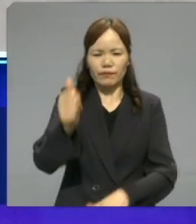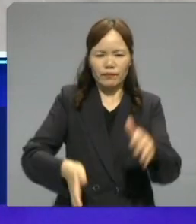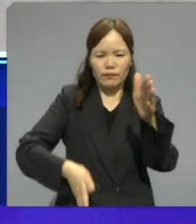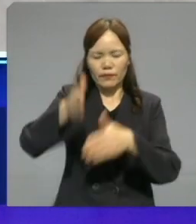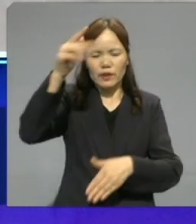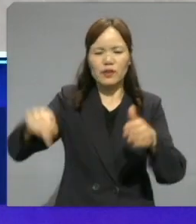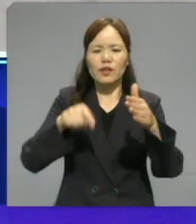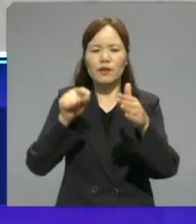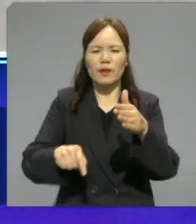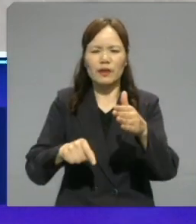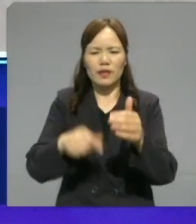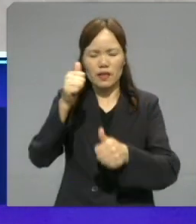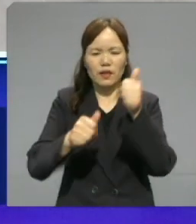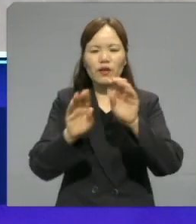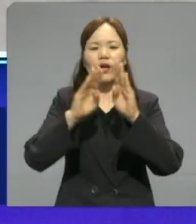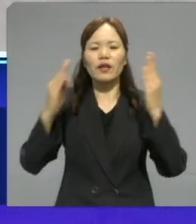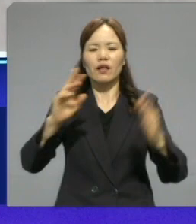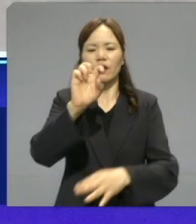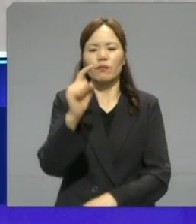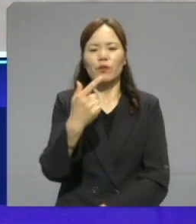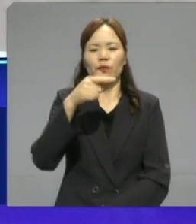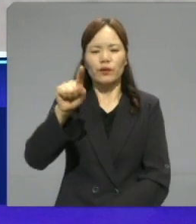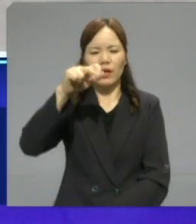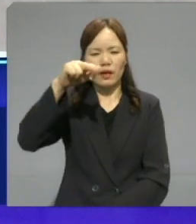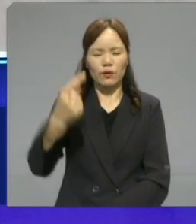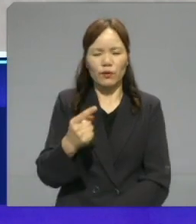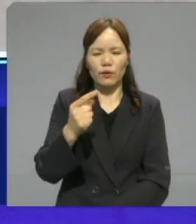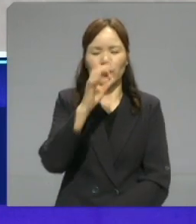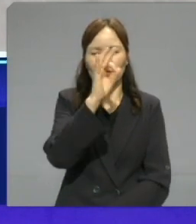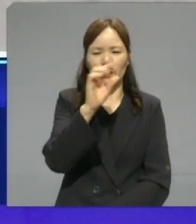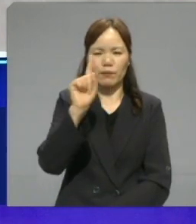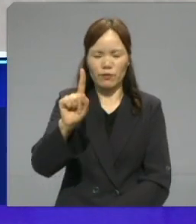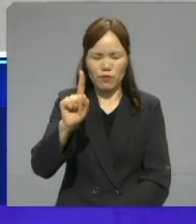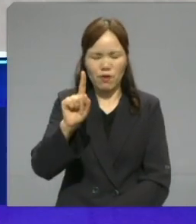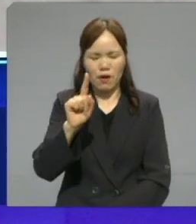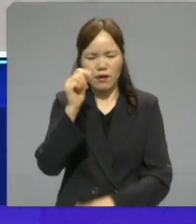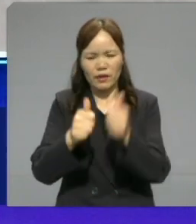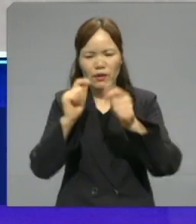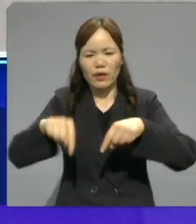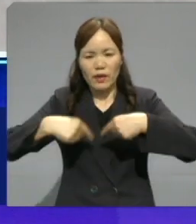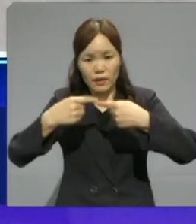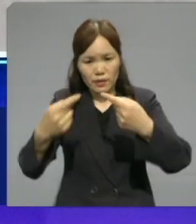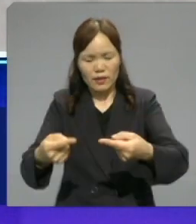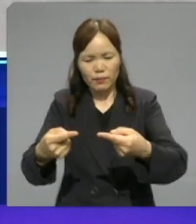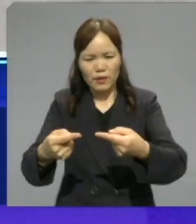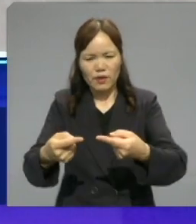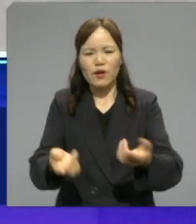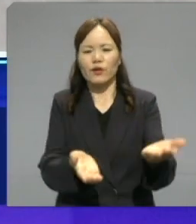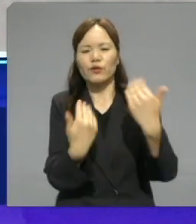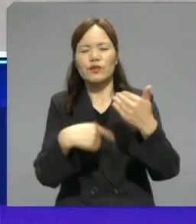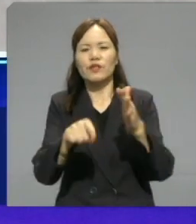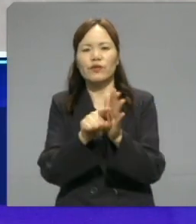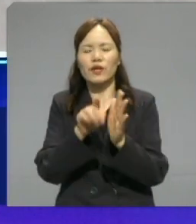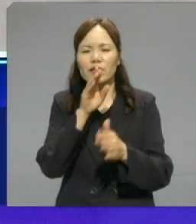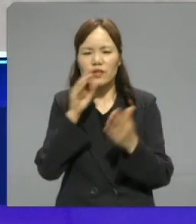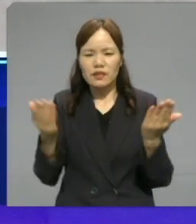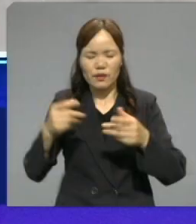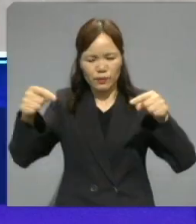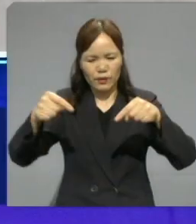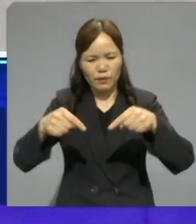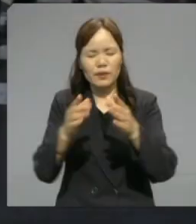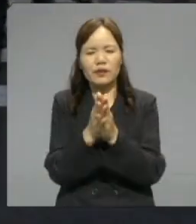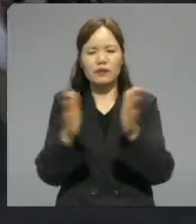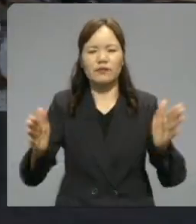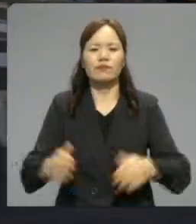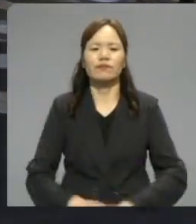레이스가 펼쳐진 F1 모나코 그랑프리 대회를 방문해 유치를 위한 실무 협의를 체결했습니다. 신종환 기자입니다.